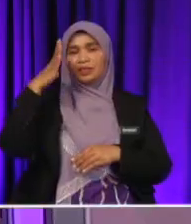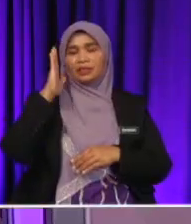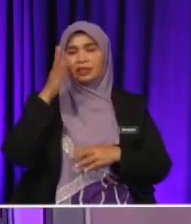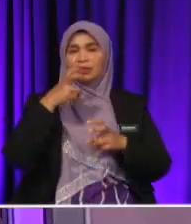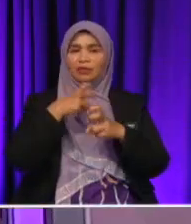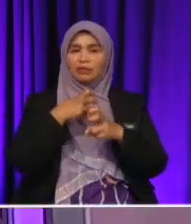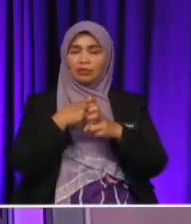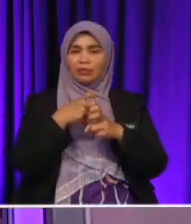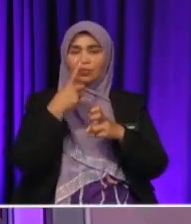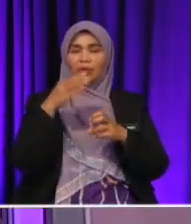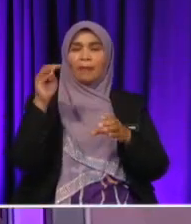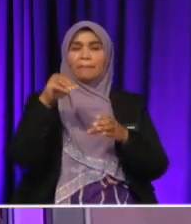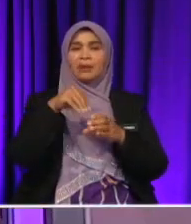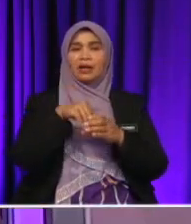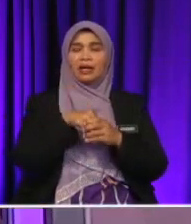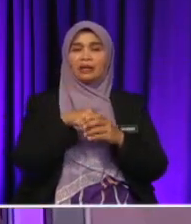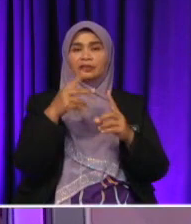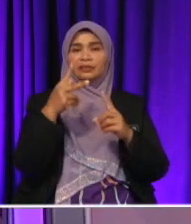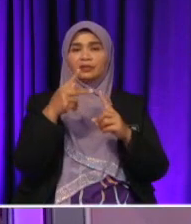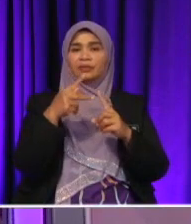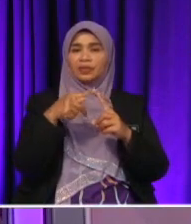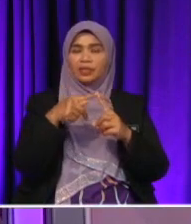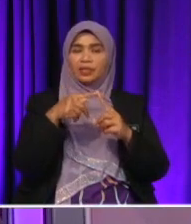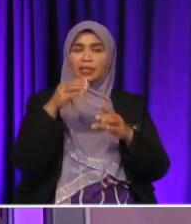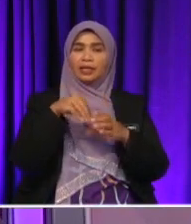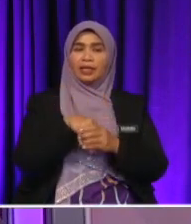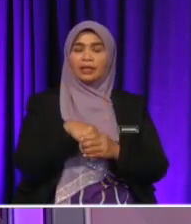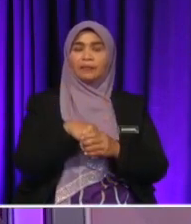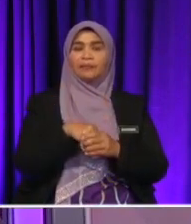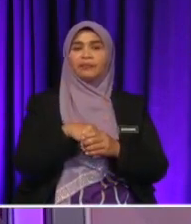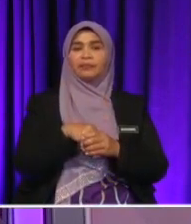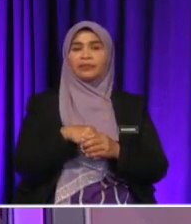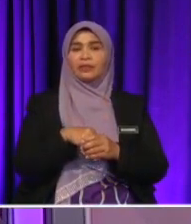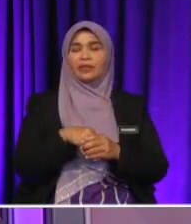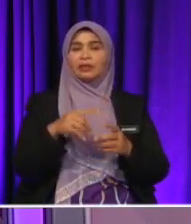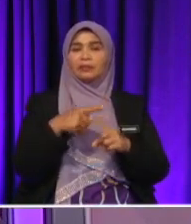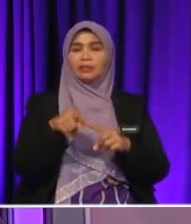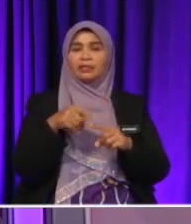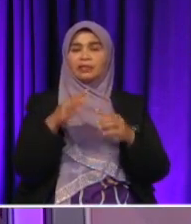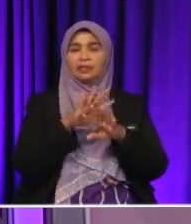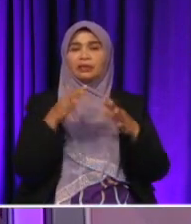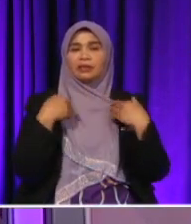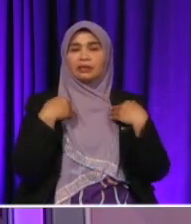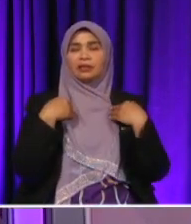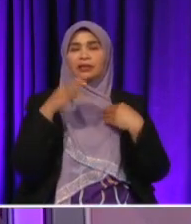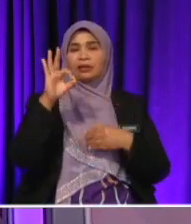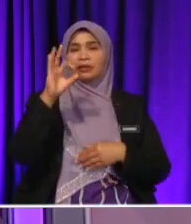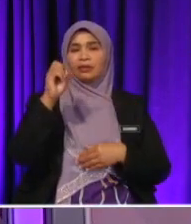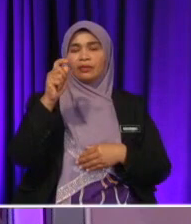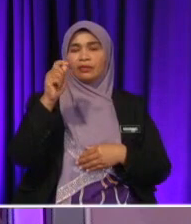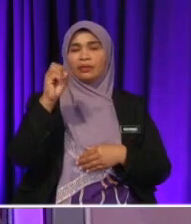pokok-pokok yang tenggelam tidak boleh melaksanakan fotosintesis fotosintesis kurang